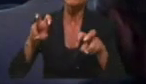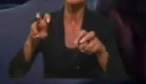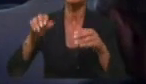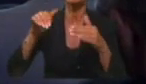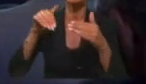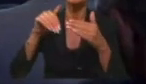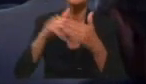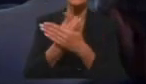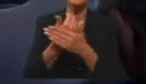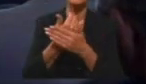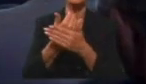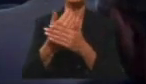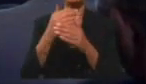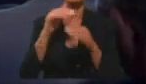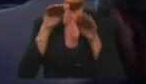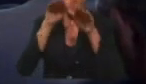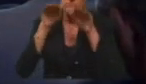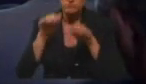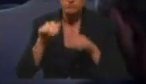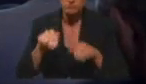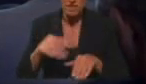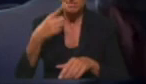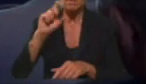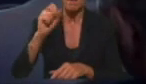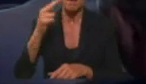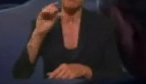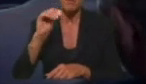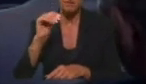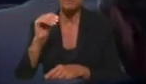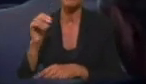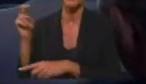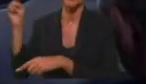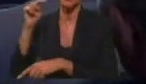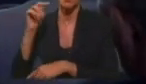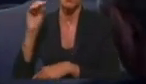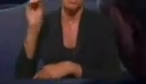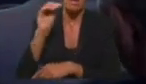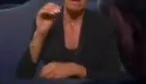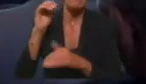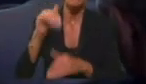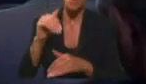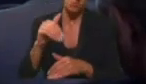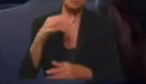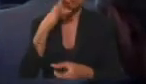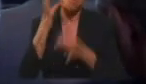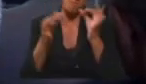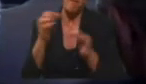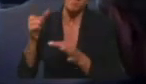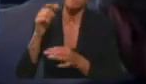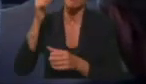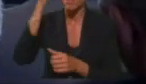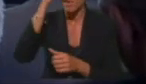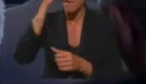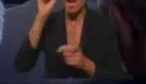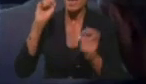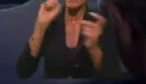repozytoriów, tak, które agregują dane rozkładowe. No i w Unii Europejskiej można powiedzieć, że takie repozytorium to się nazywa Krajowy